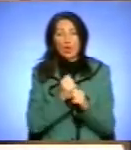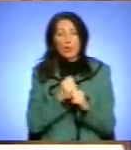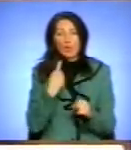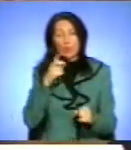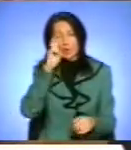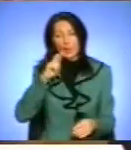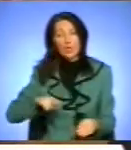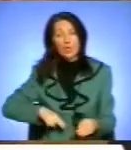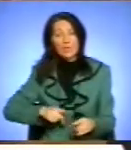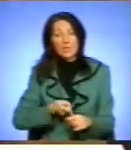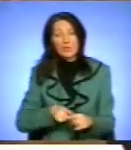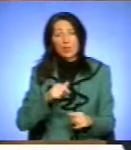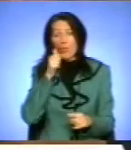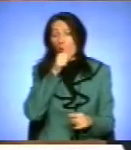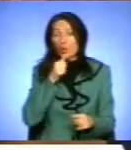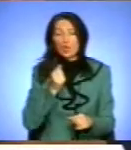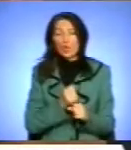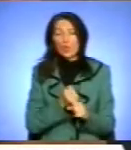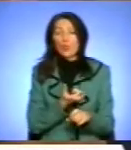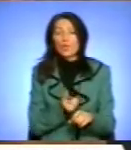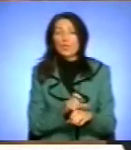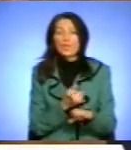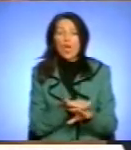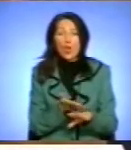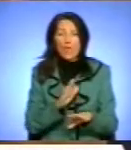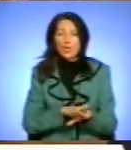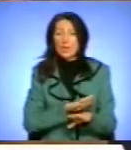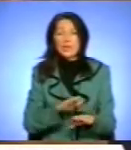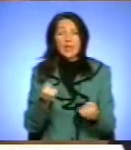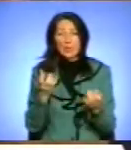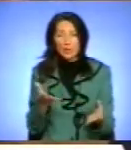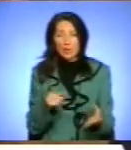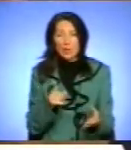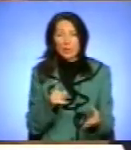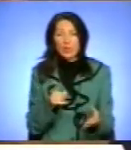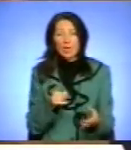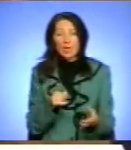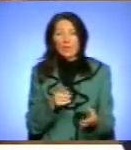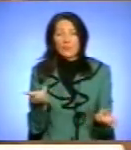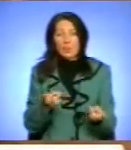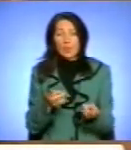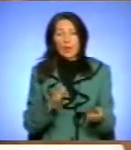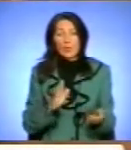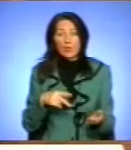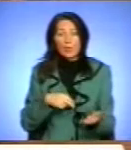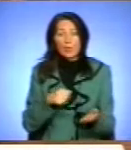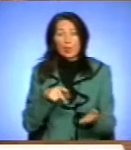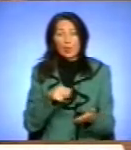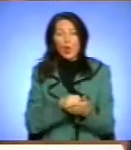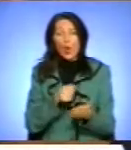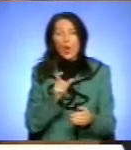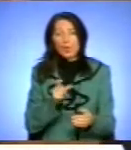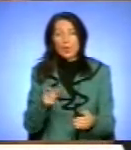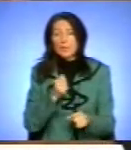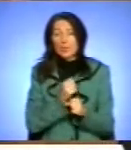цьому році. Робота надзвичайно важка, непроста, тому що вона найбільш наближена до людей. Тобто за роботу соціальних